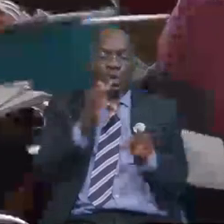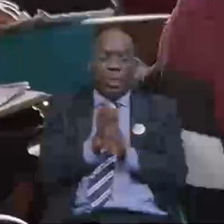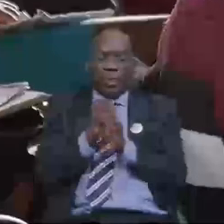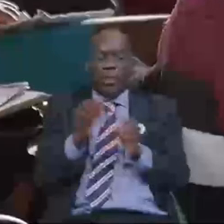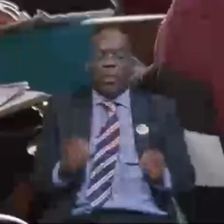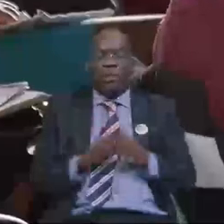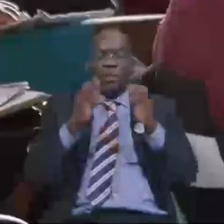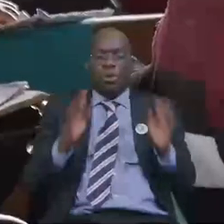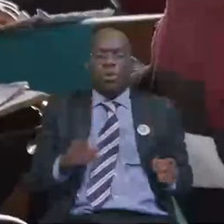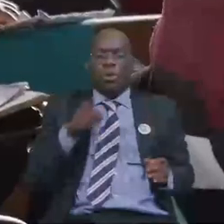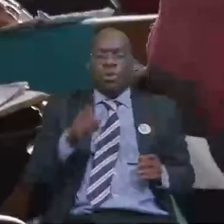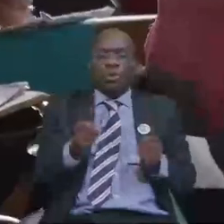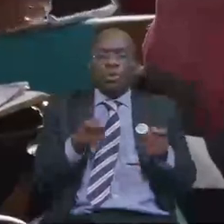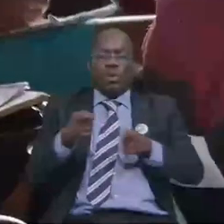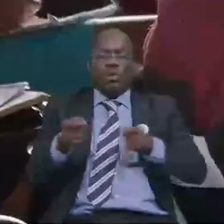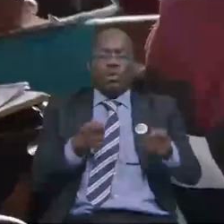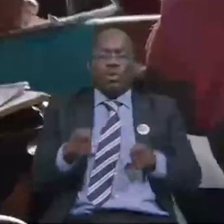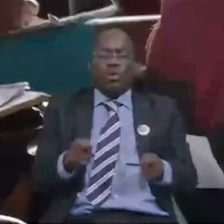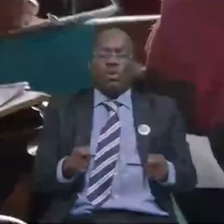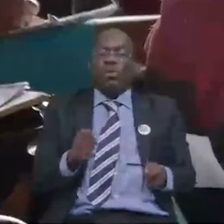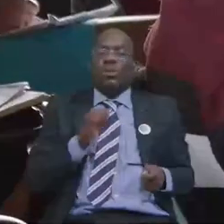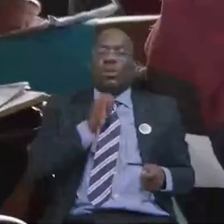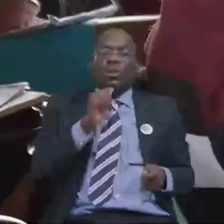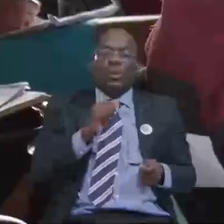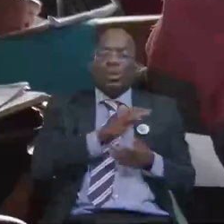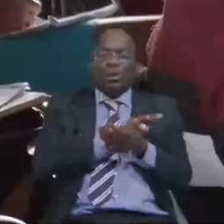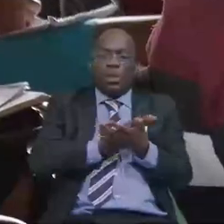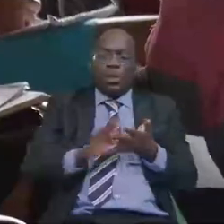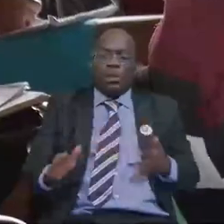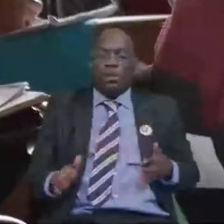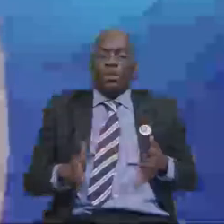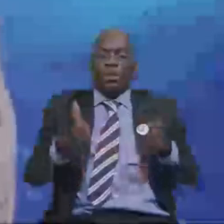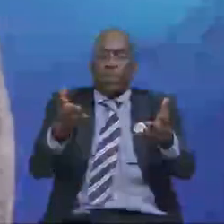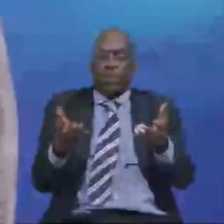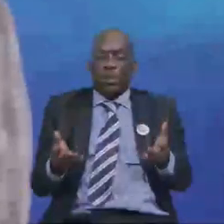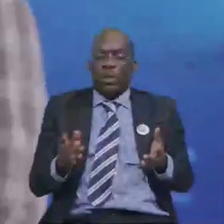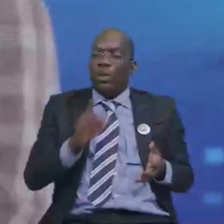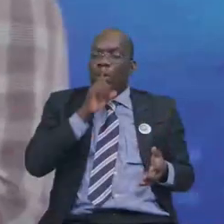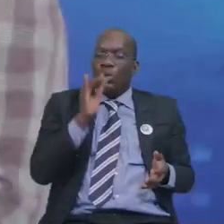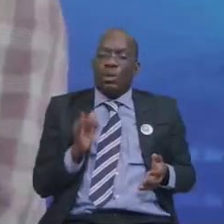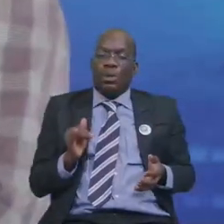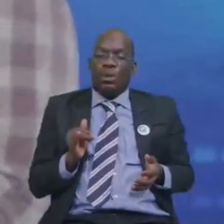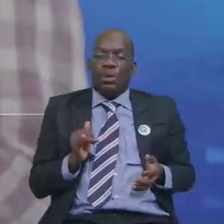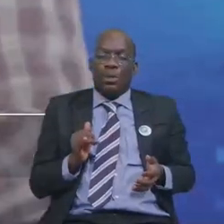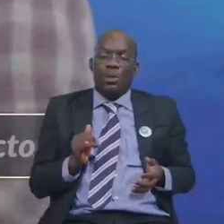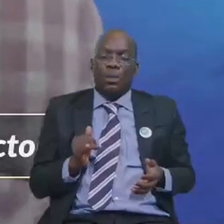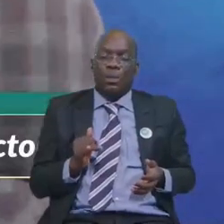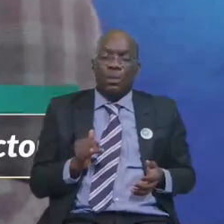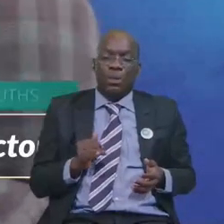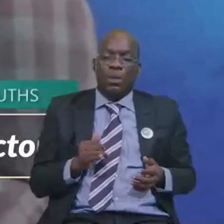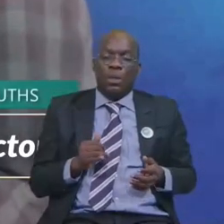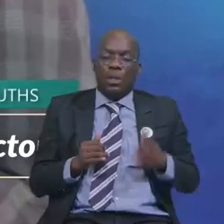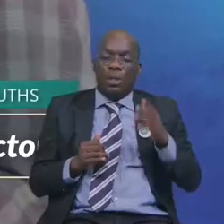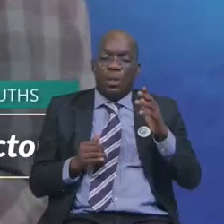mortifier la sensualité impure avec sincérité troisièmement tu dois maximiser